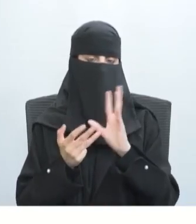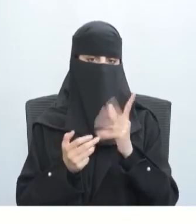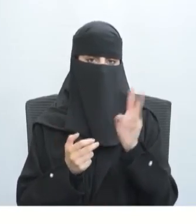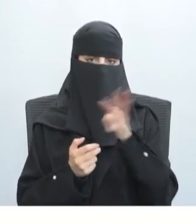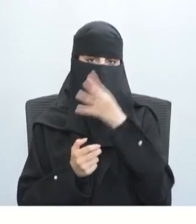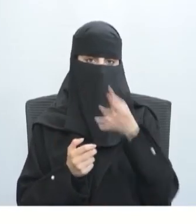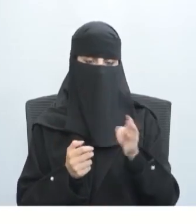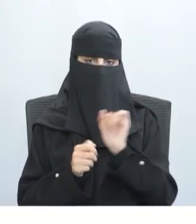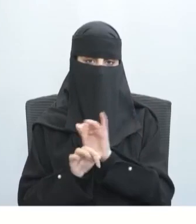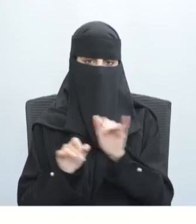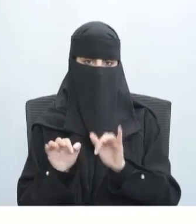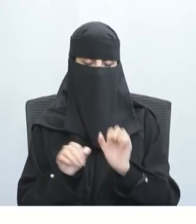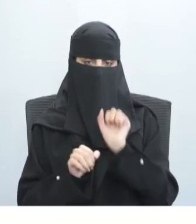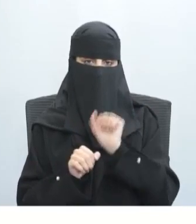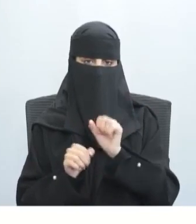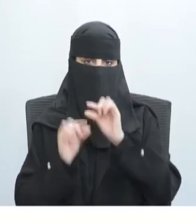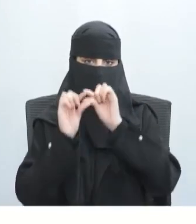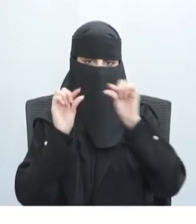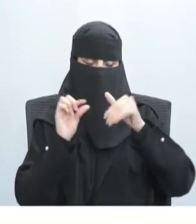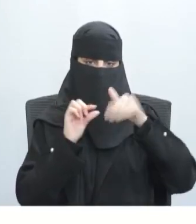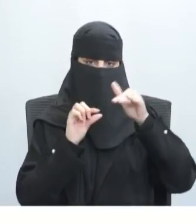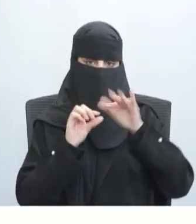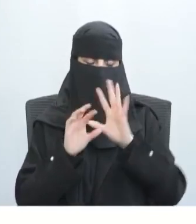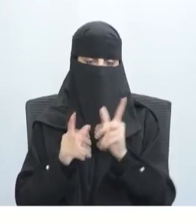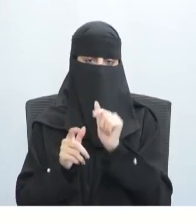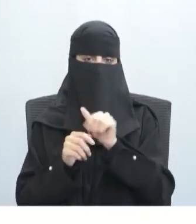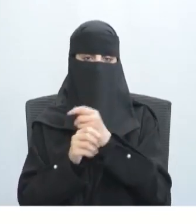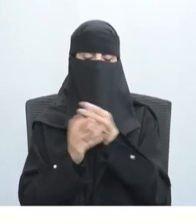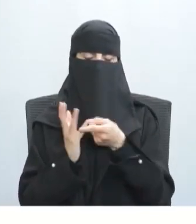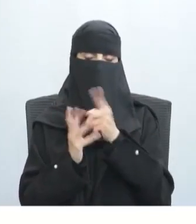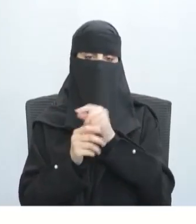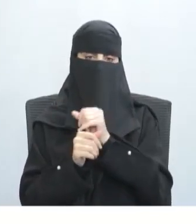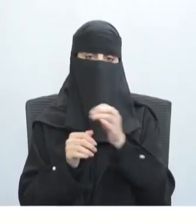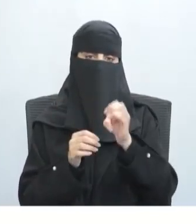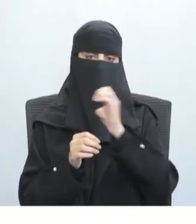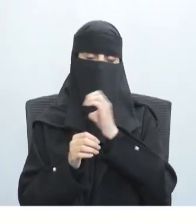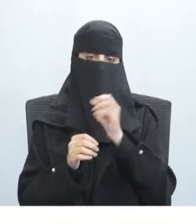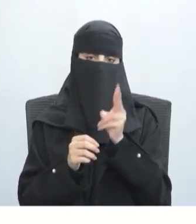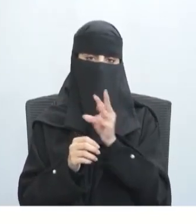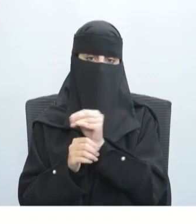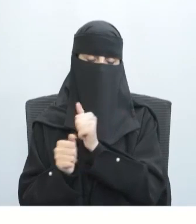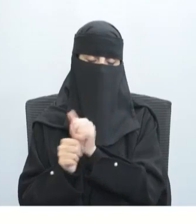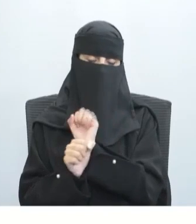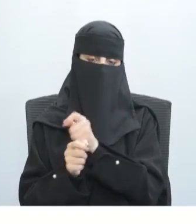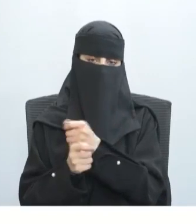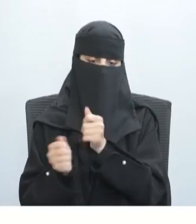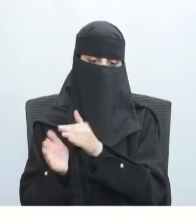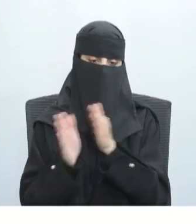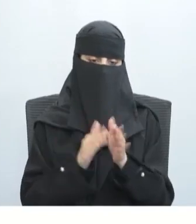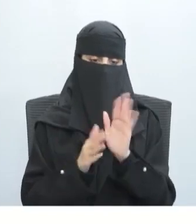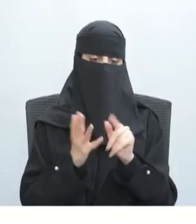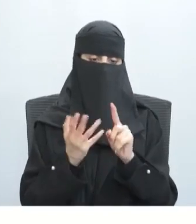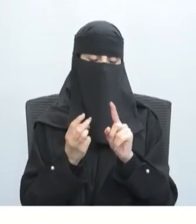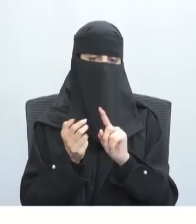خلال كتابه معادلات في شريط الصيغه في الاكسل مثلا بعد ذلك من خلالها يظهر لديك هذه القيمه